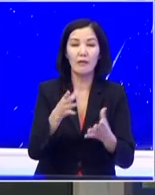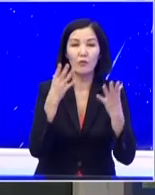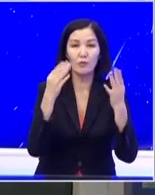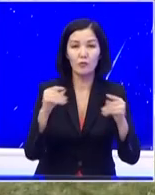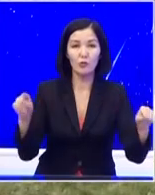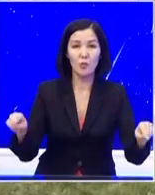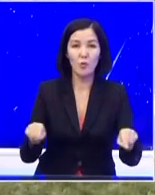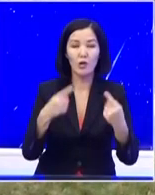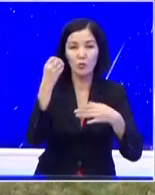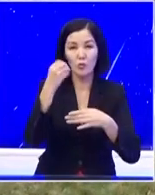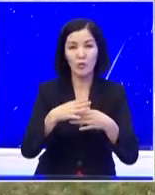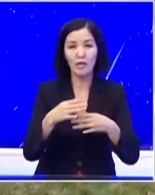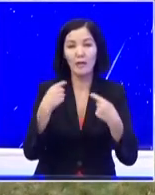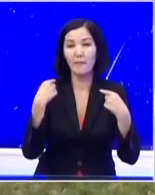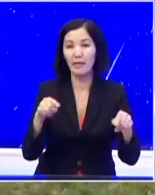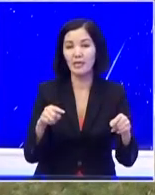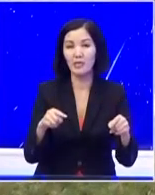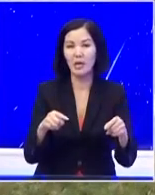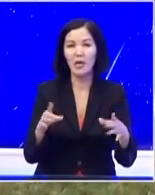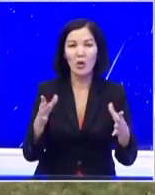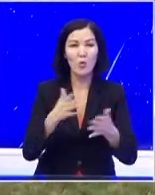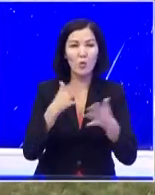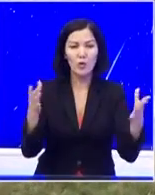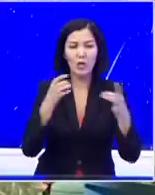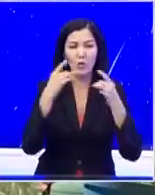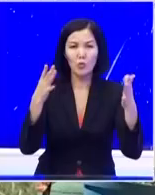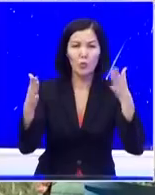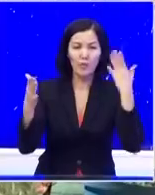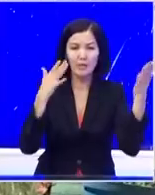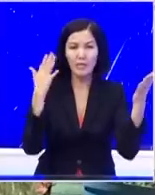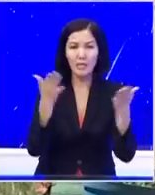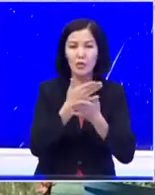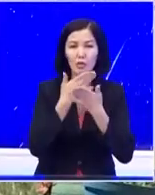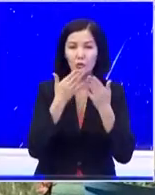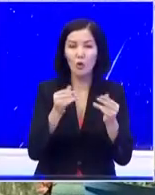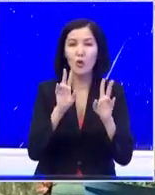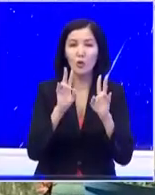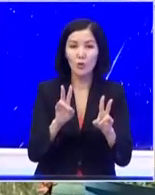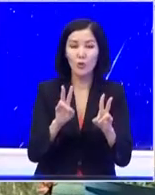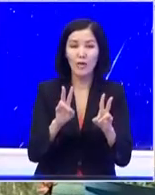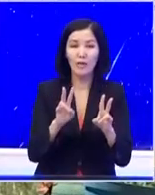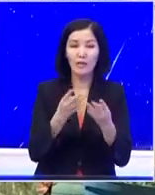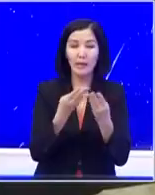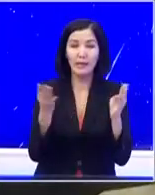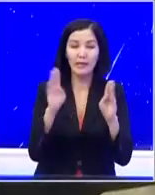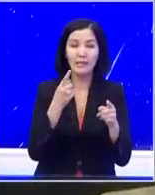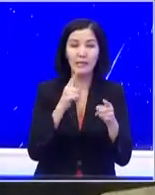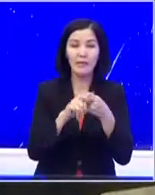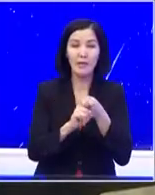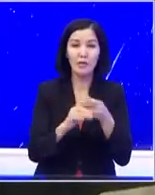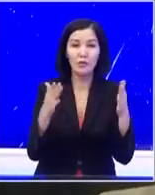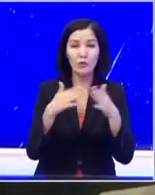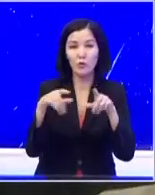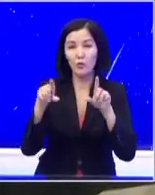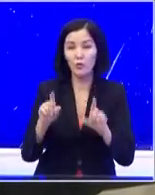үшін бұрынғыдан өзгерек. Жылдағыдай дудуман болып, мейрамды тойлап жатар жеткіншектер жоқ. Карантинге байланысты үй жайында.